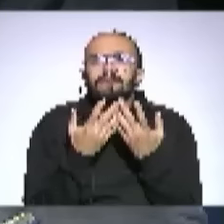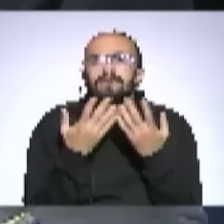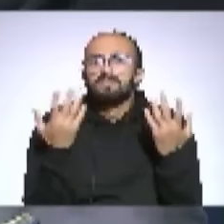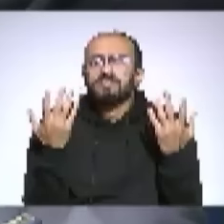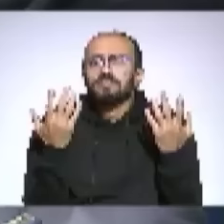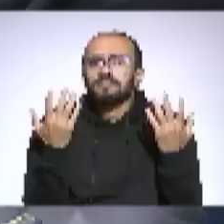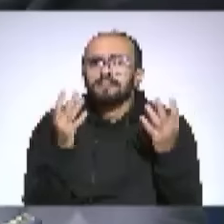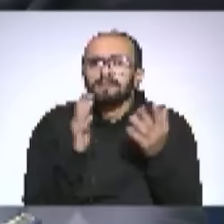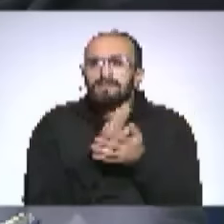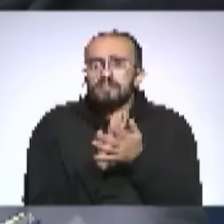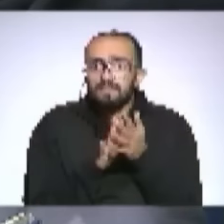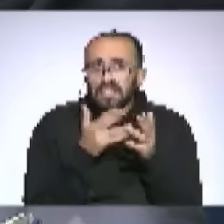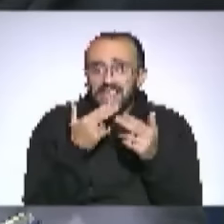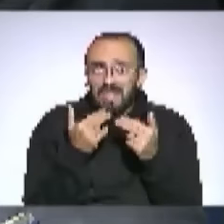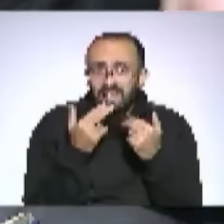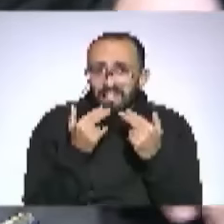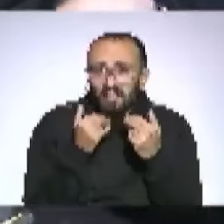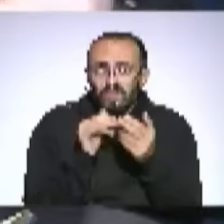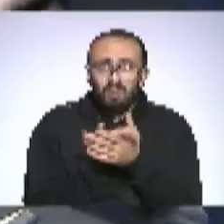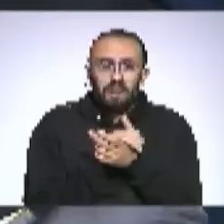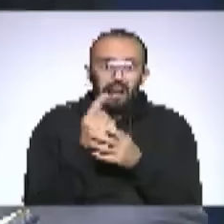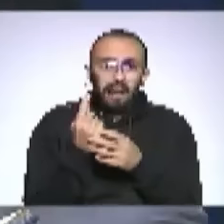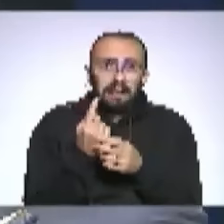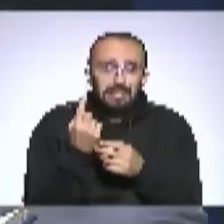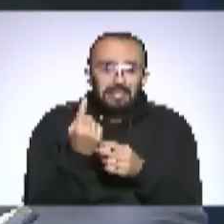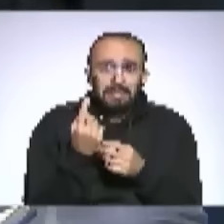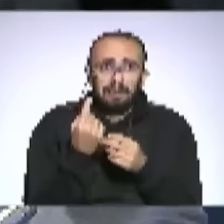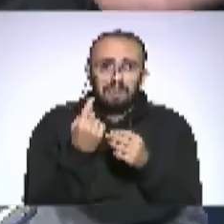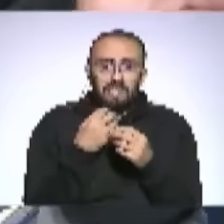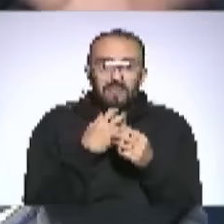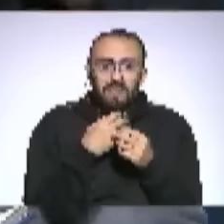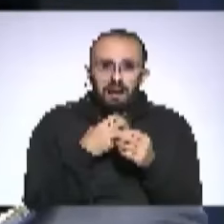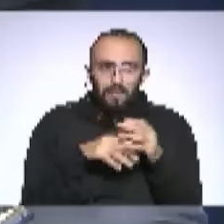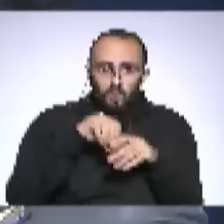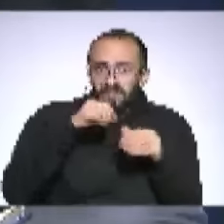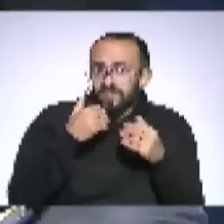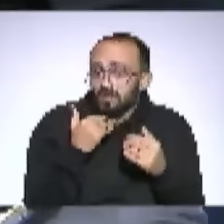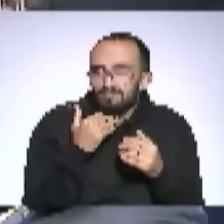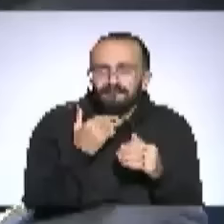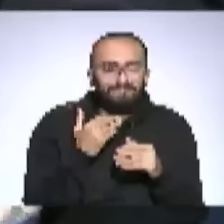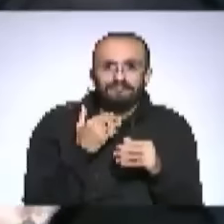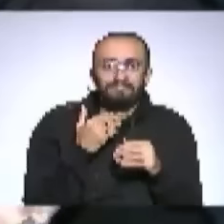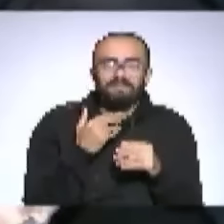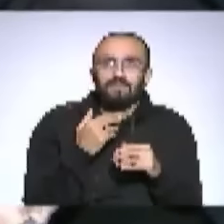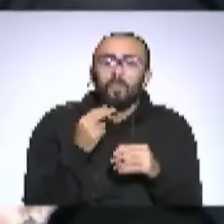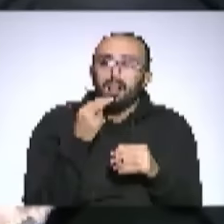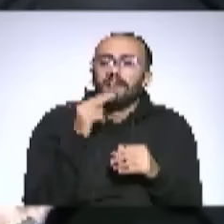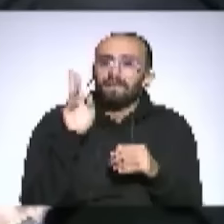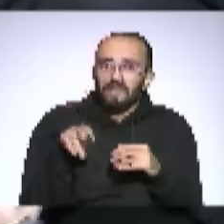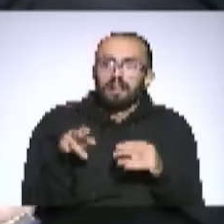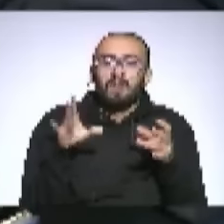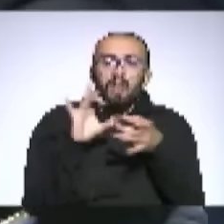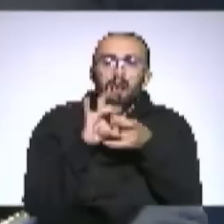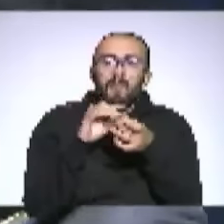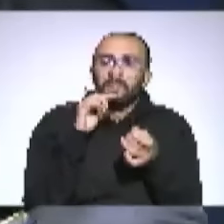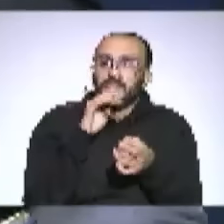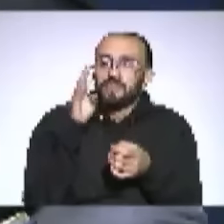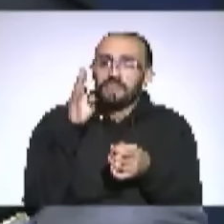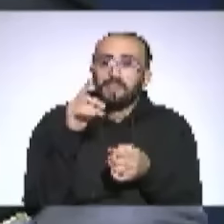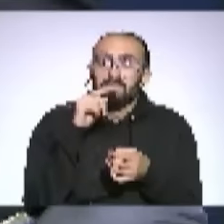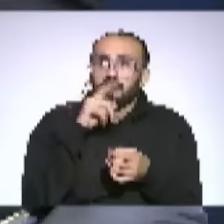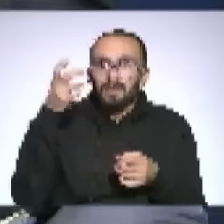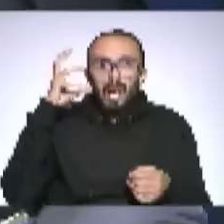نقيه جدا يعني انا بقول لها بصراحه هو له علاقه بالست دي والست دي